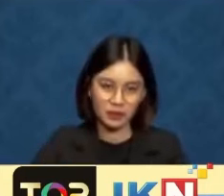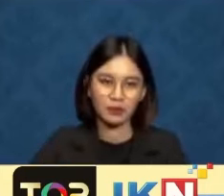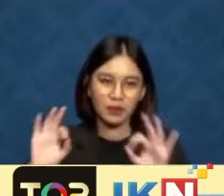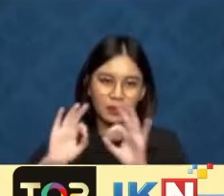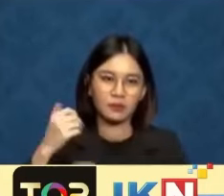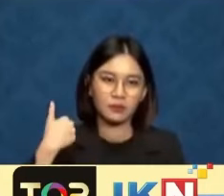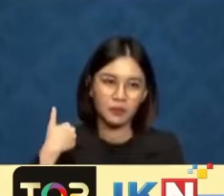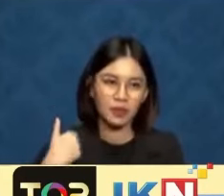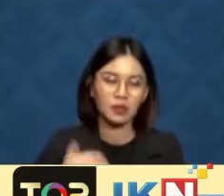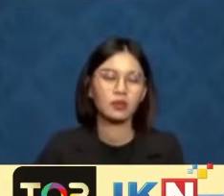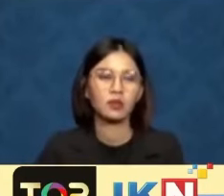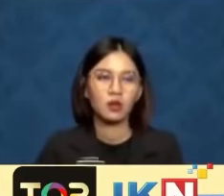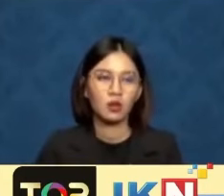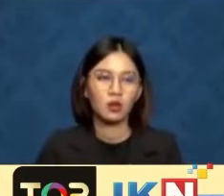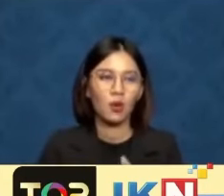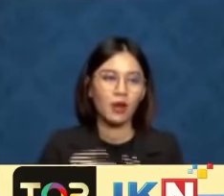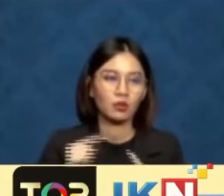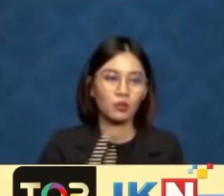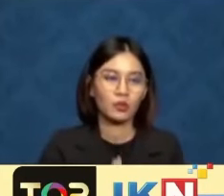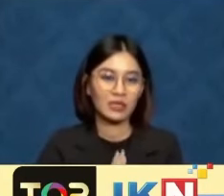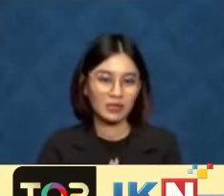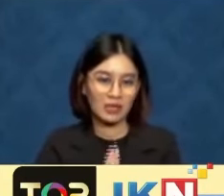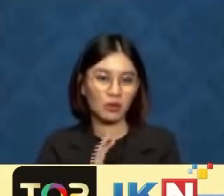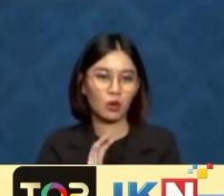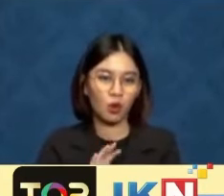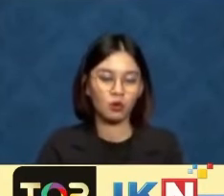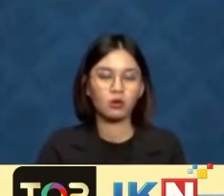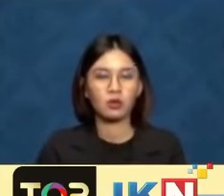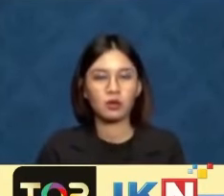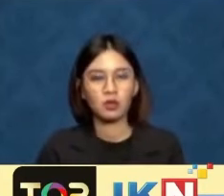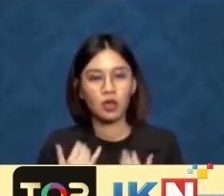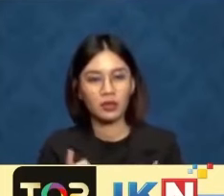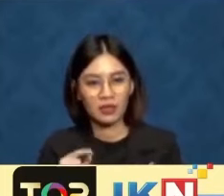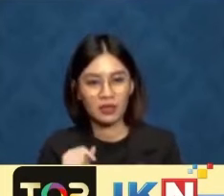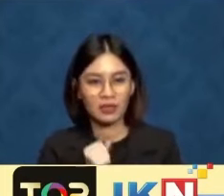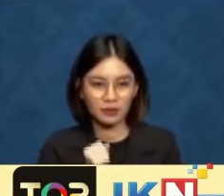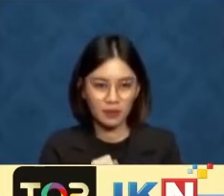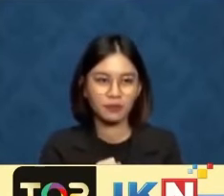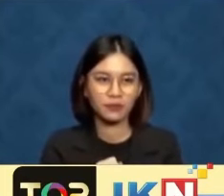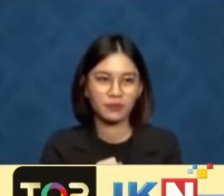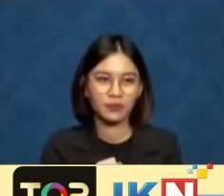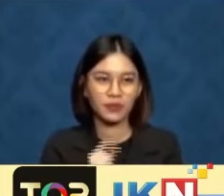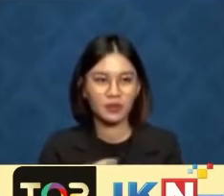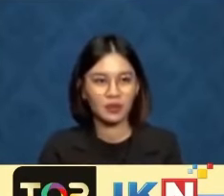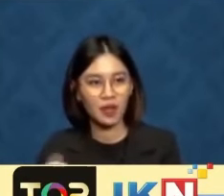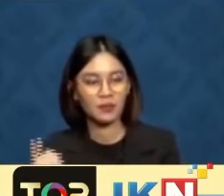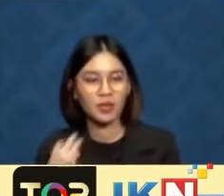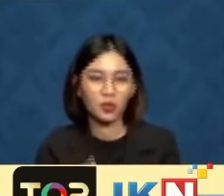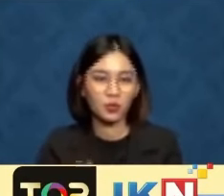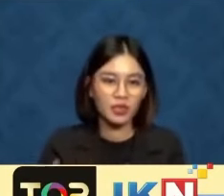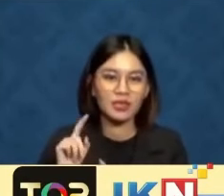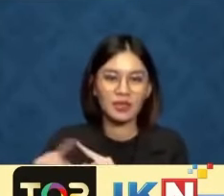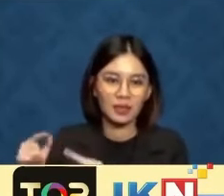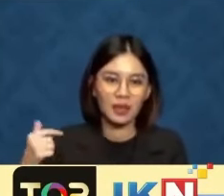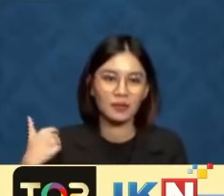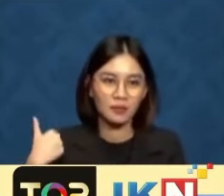ธกส.นะซึ่งจะเกิดภาระงบประมาณกึ่งการคลังในอนาคตส่วนใหญ่ก็จะวิพากษ์วิจารณ์ไปที่งบเ